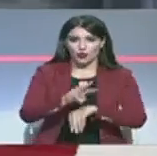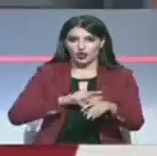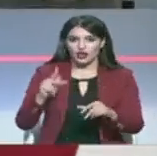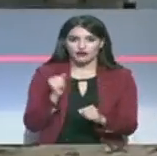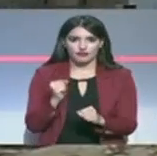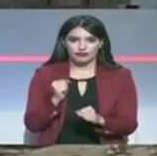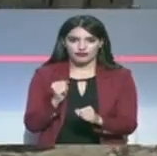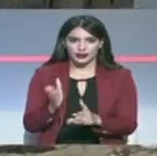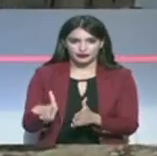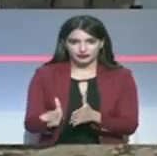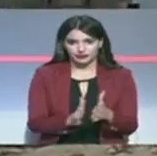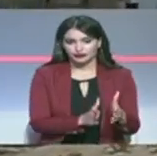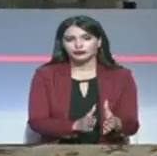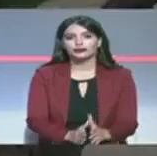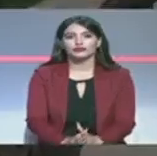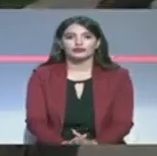بمدينة الكافة.